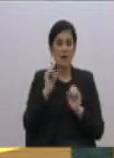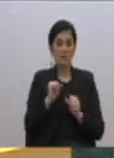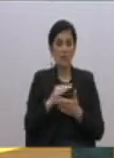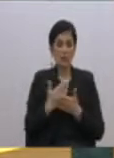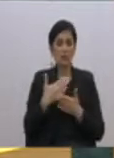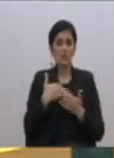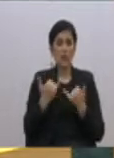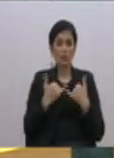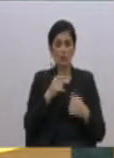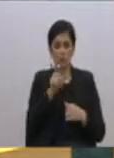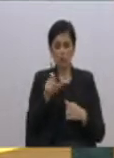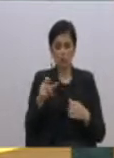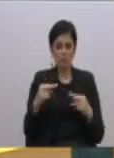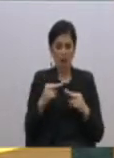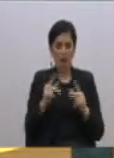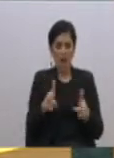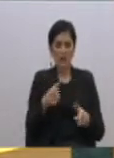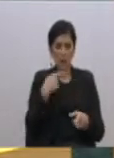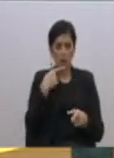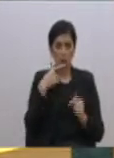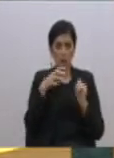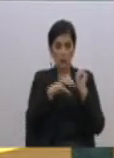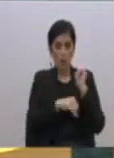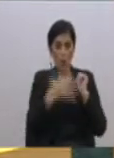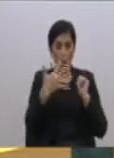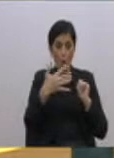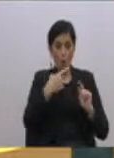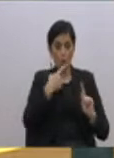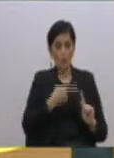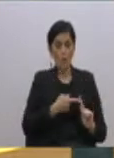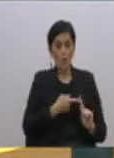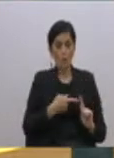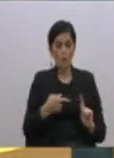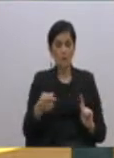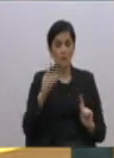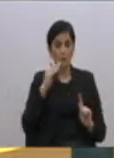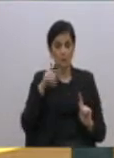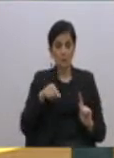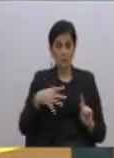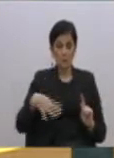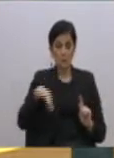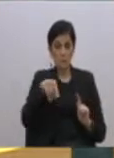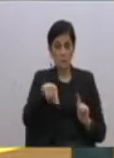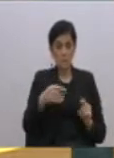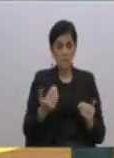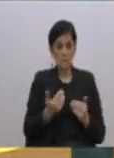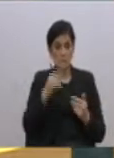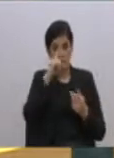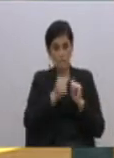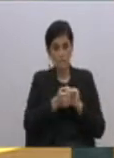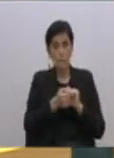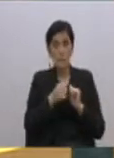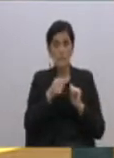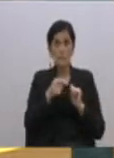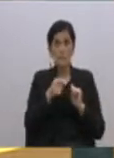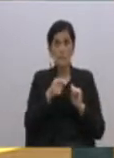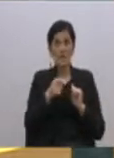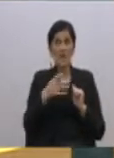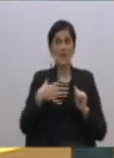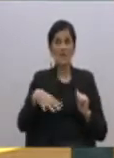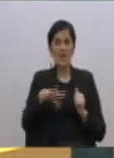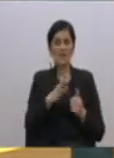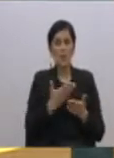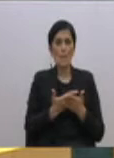სტუმრები ადასტურებენ, რომ მაგალითად ბოლო 50 წლის მანძილზე, როცა ისინი ამ ქვეყანაში ცხოვრობდნენ, ან ახსოვთ, ან უფრო მეტის მანძილზე, ამ ქვეყანაში